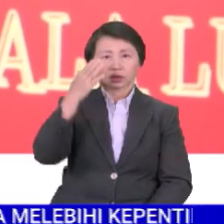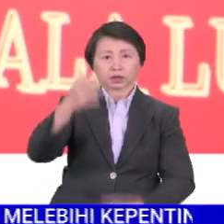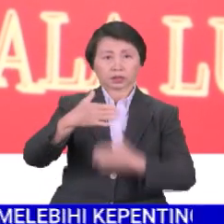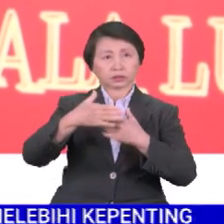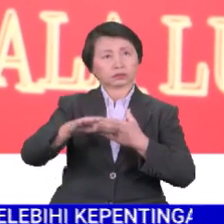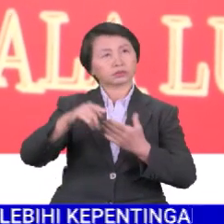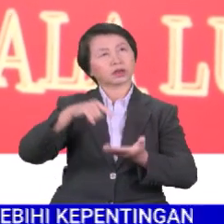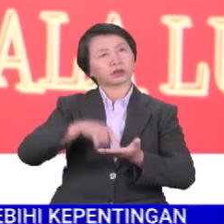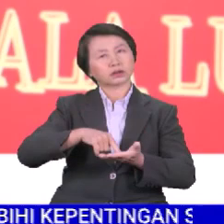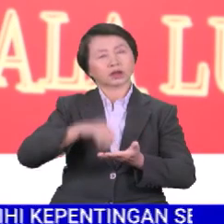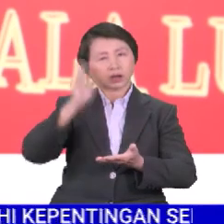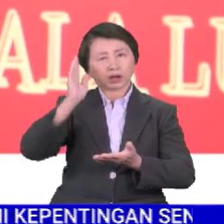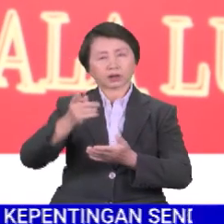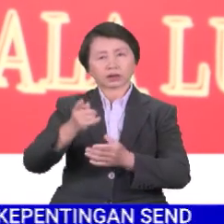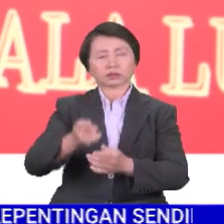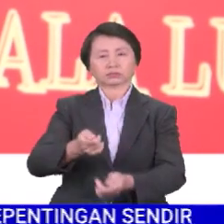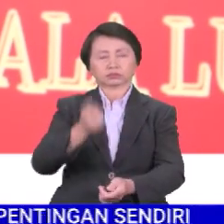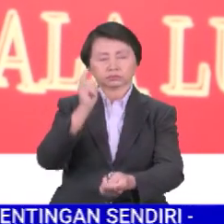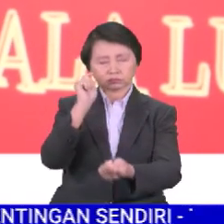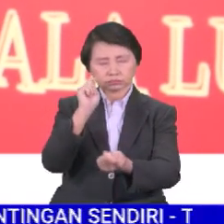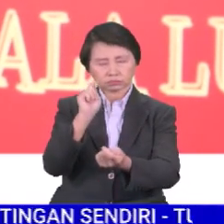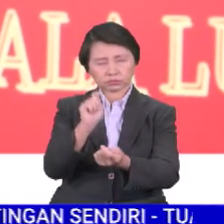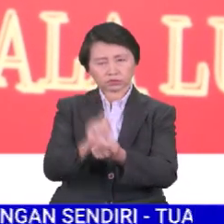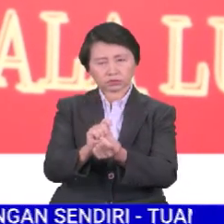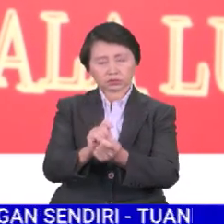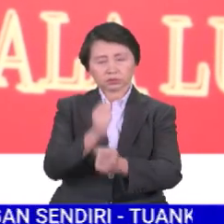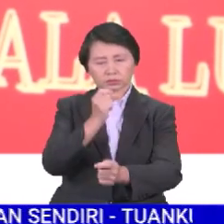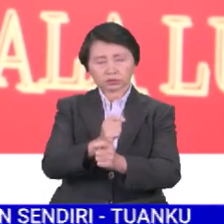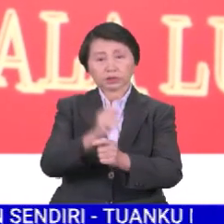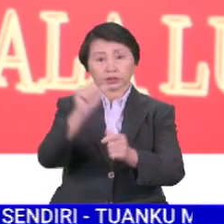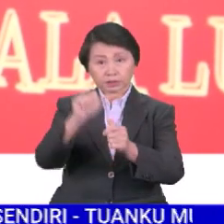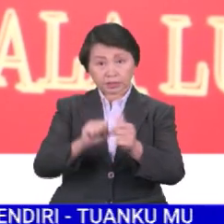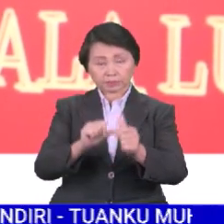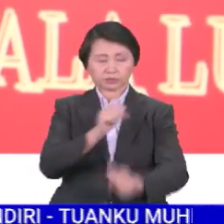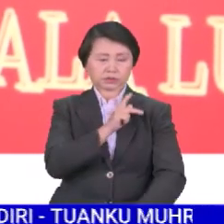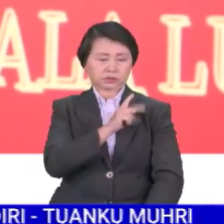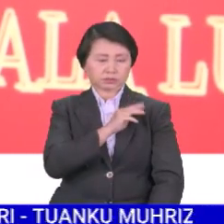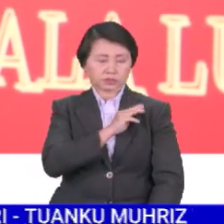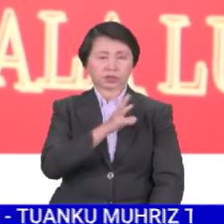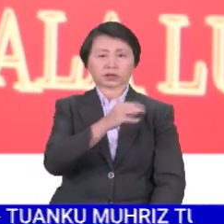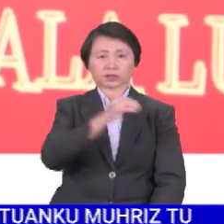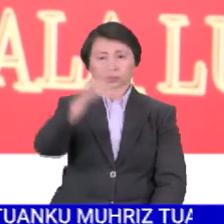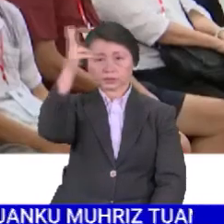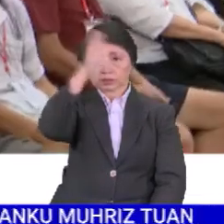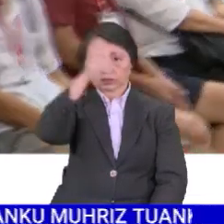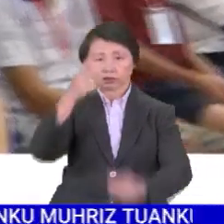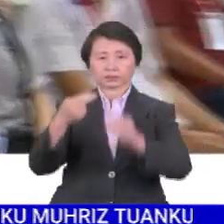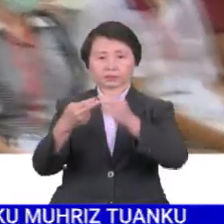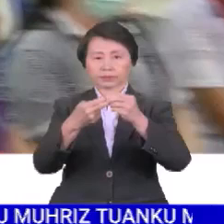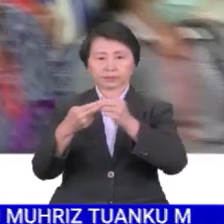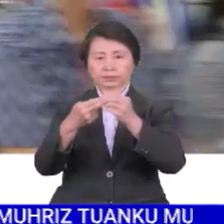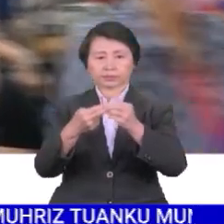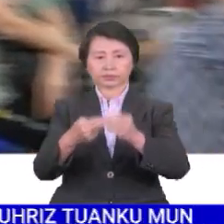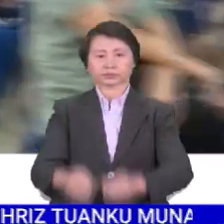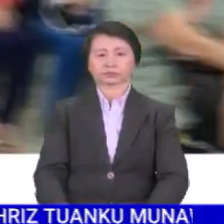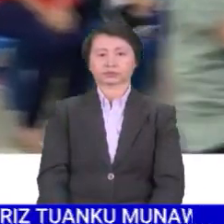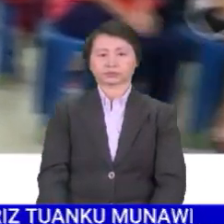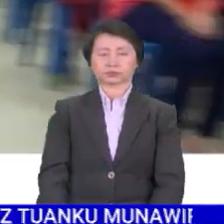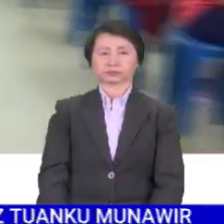selepas ini menentukan ada 7 bagi setiap Kementerian juga Kerajaan perpaduan itu sendiri